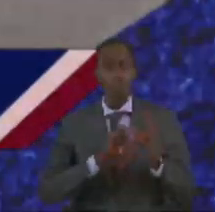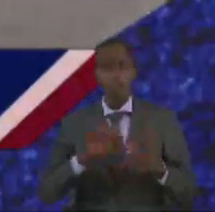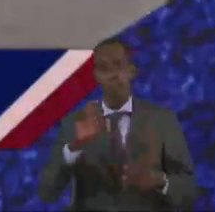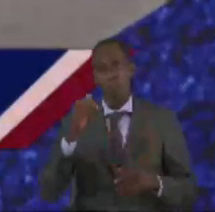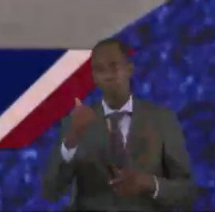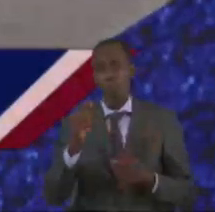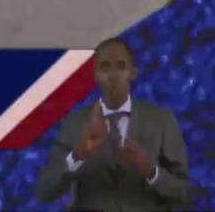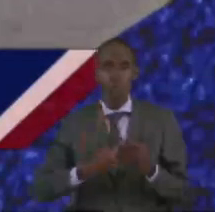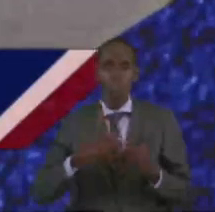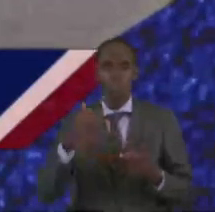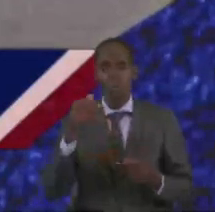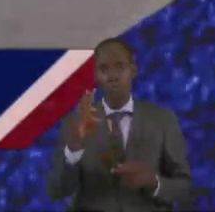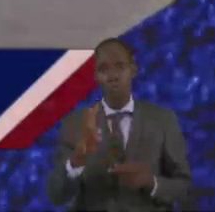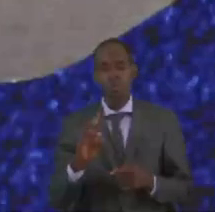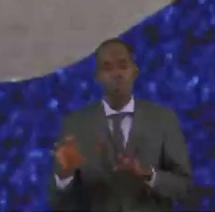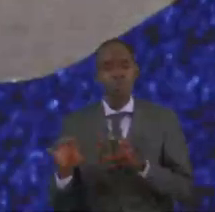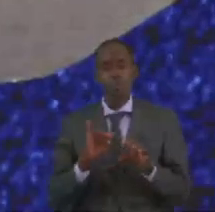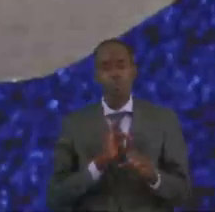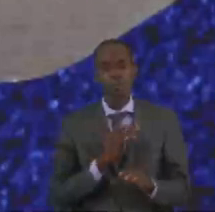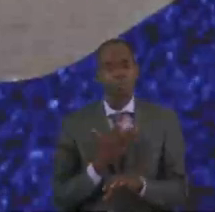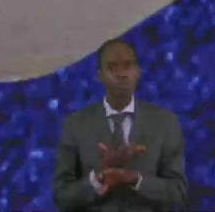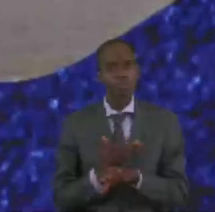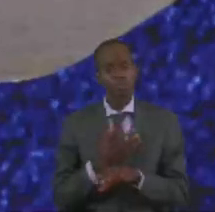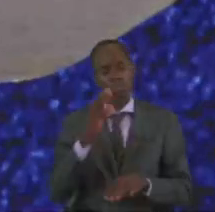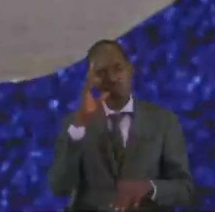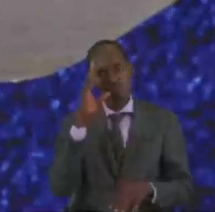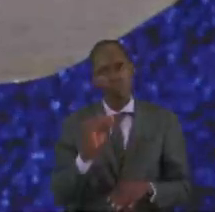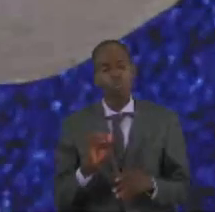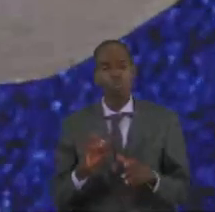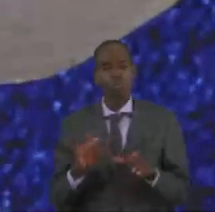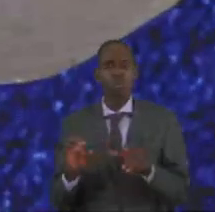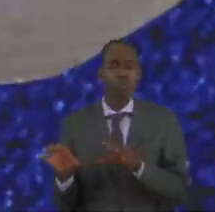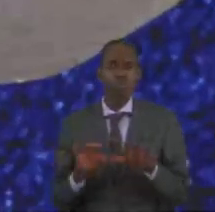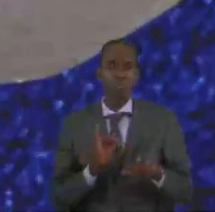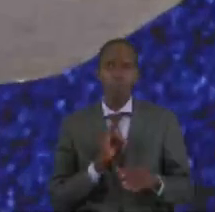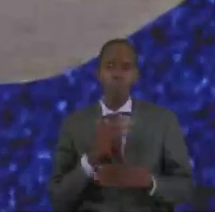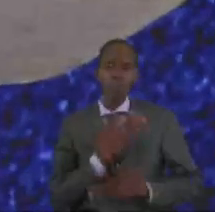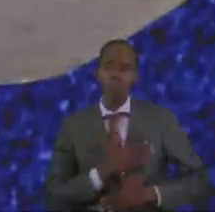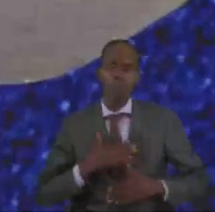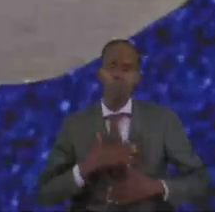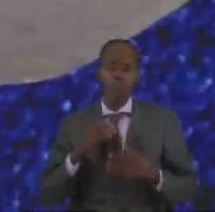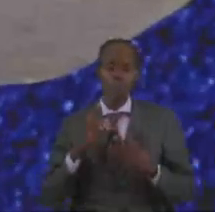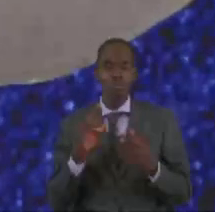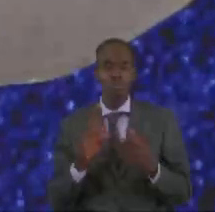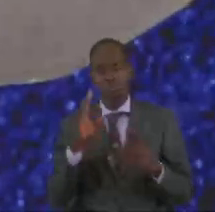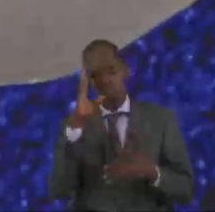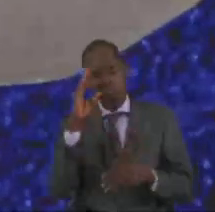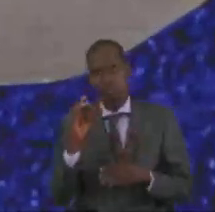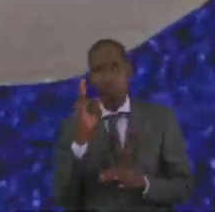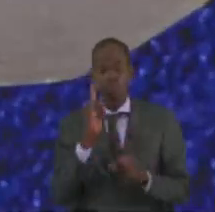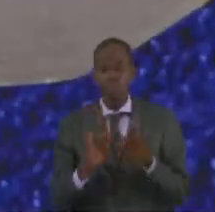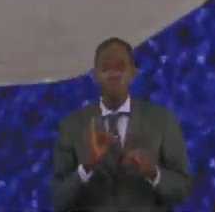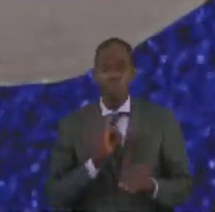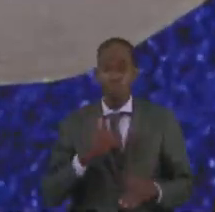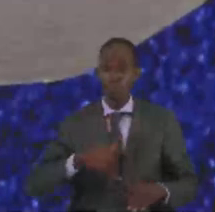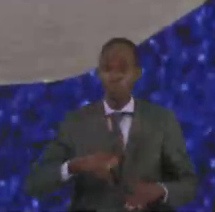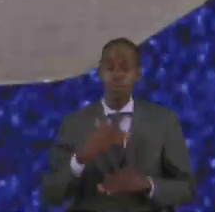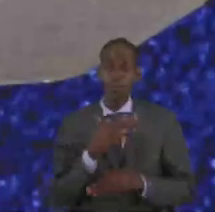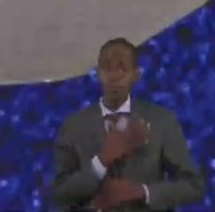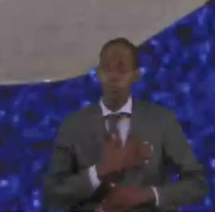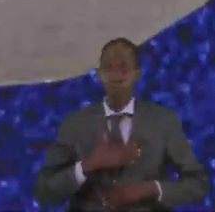Et maintenant, est-ce la faveur des hommes que je désire ou celle de Dieu? Est-ce que je cherche à plaire aux hommes? Si